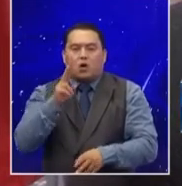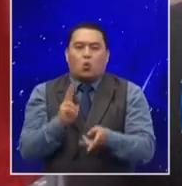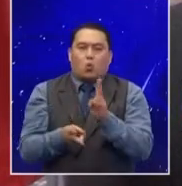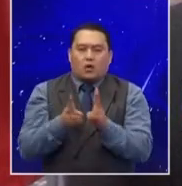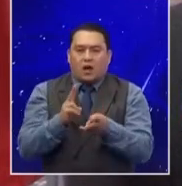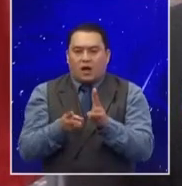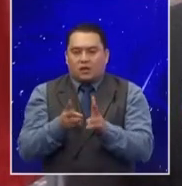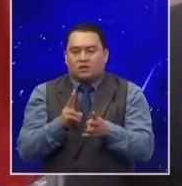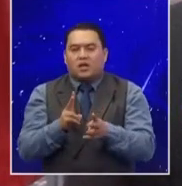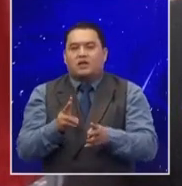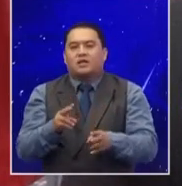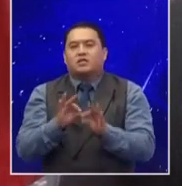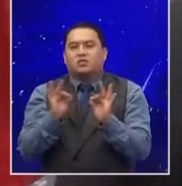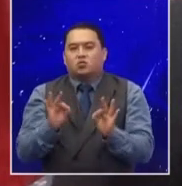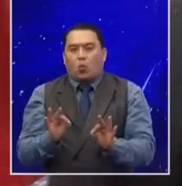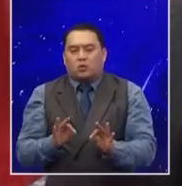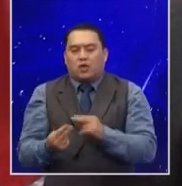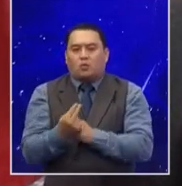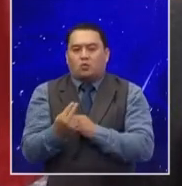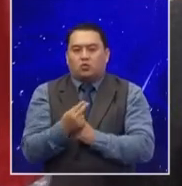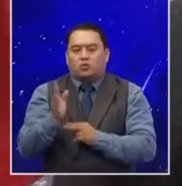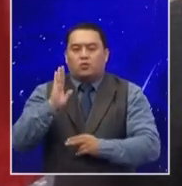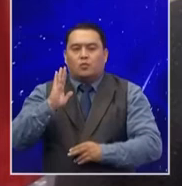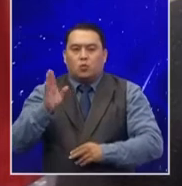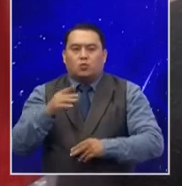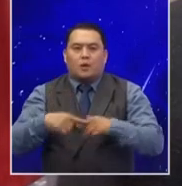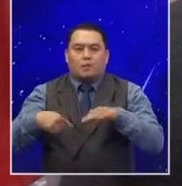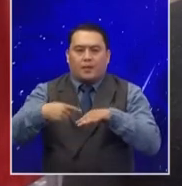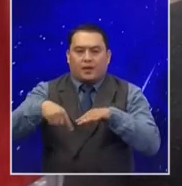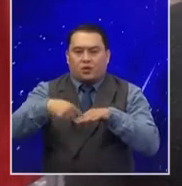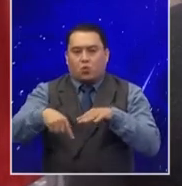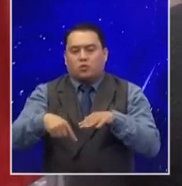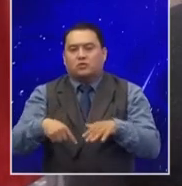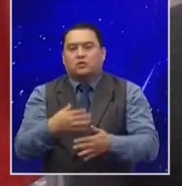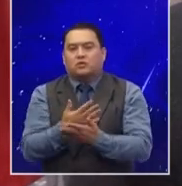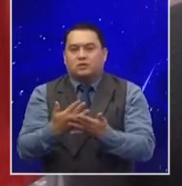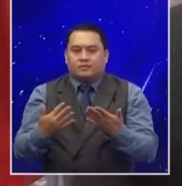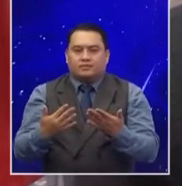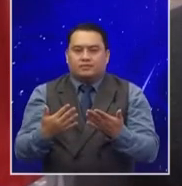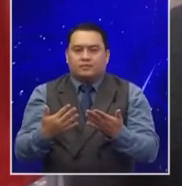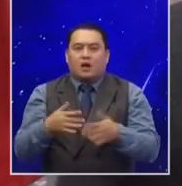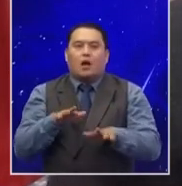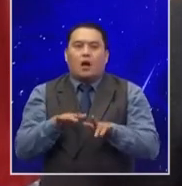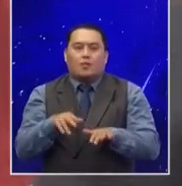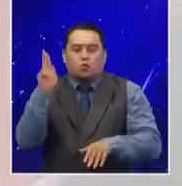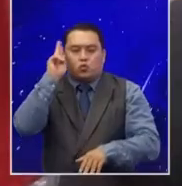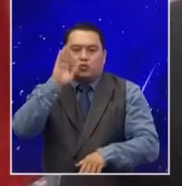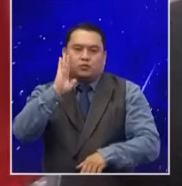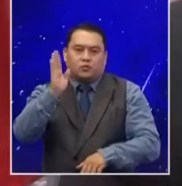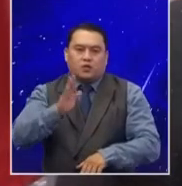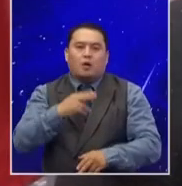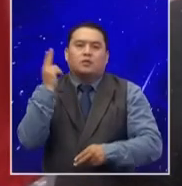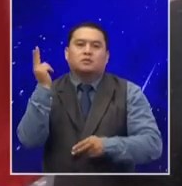кулинарии поварского искусства и курсы маникюр, педикюр, визаж. И компьютерный курс еще.